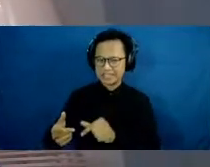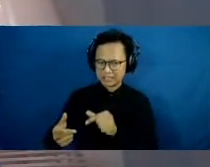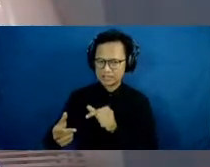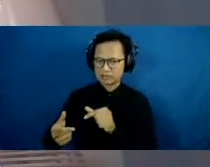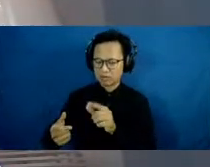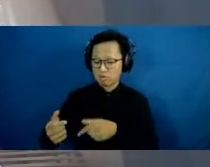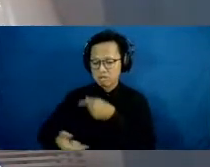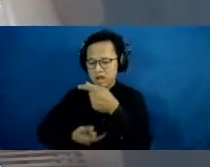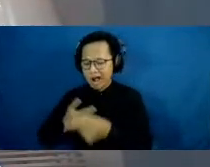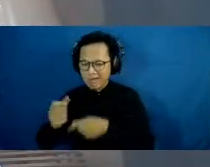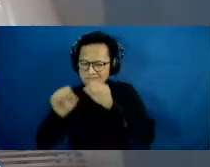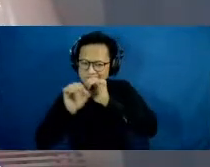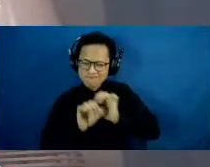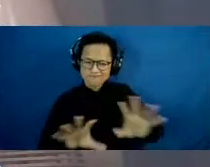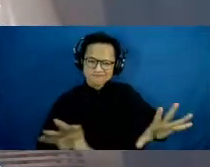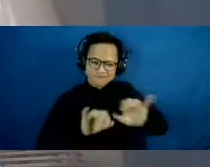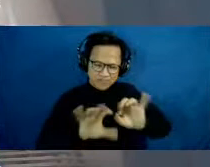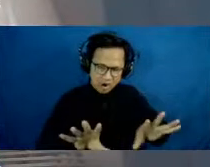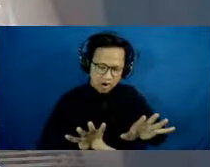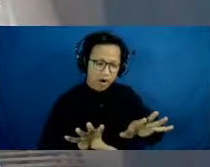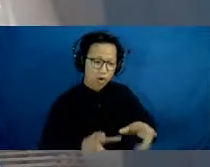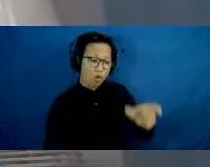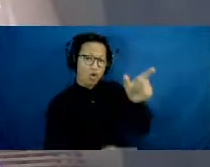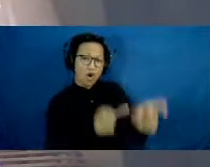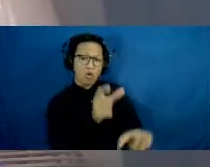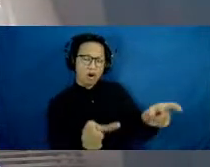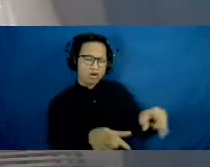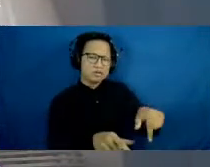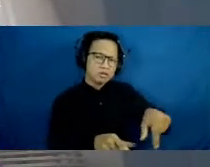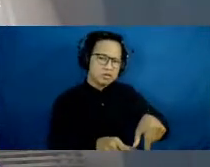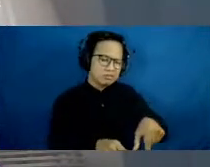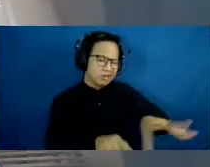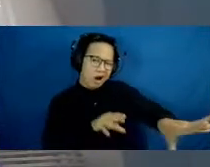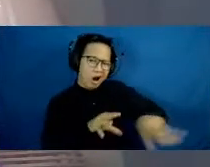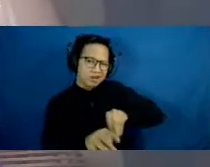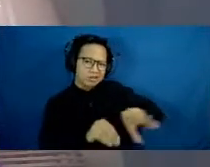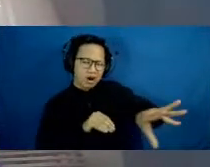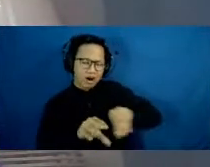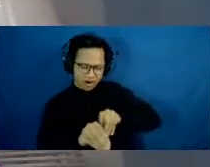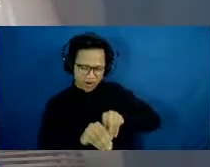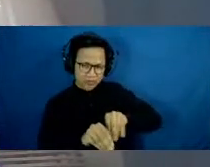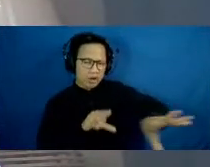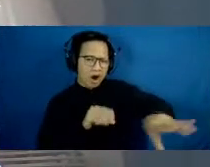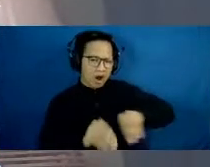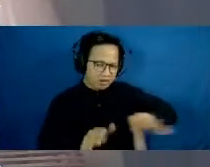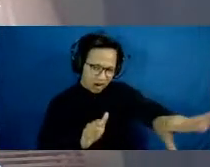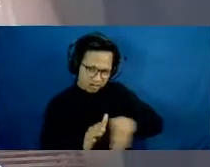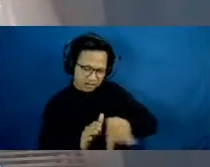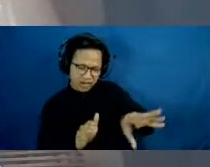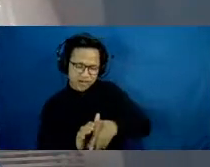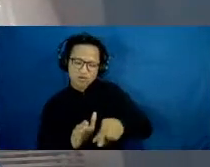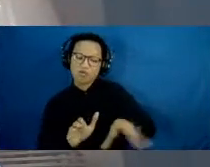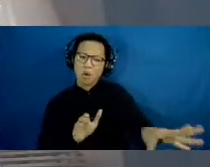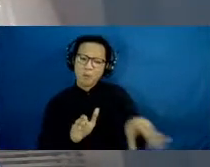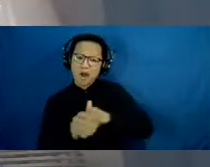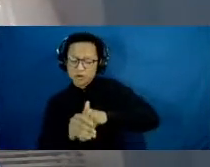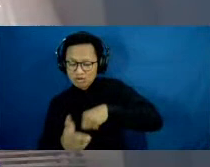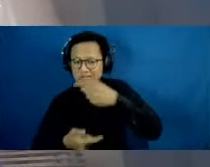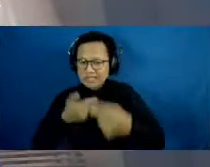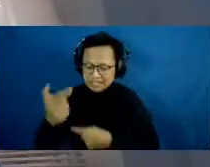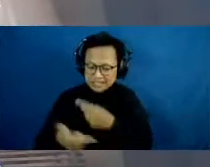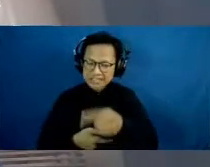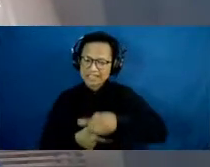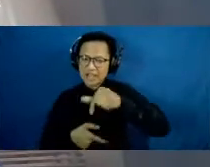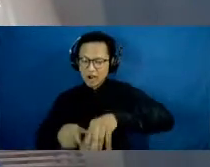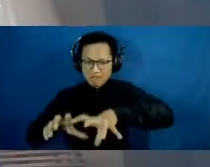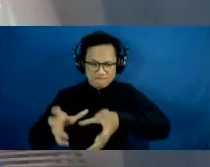ajak untuk ikut peran serta dalam story atau produk kita gitu. Seperti saya lakukan di